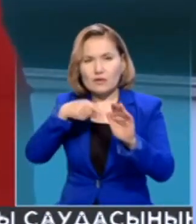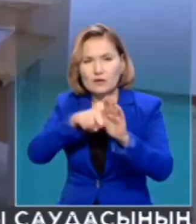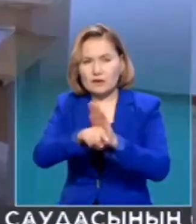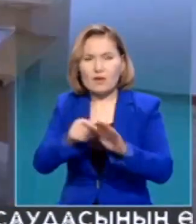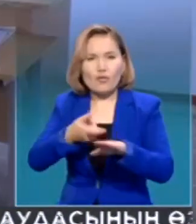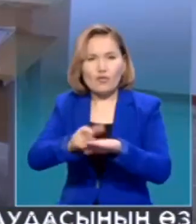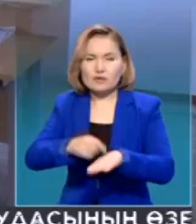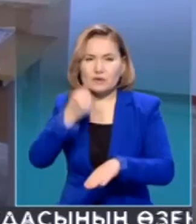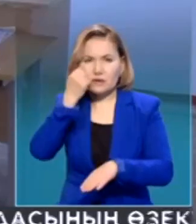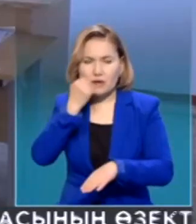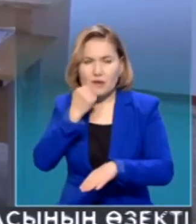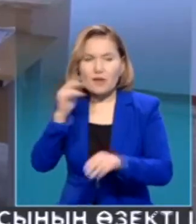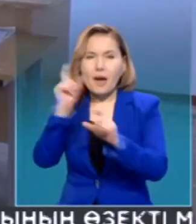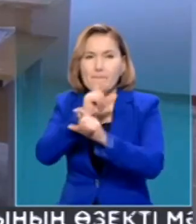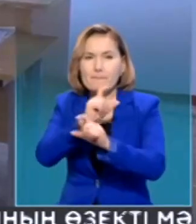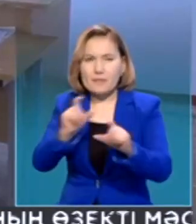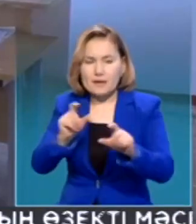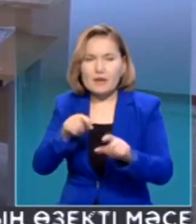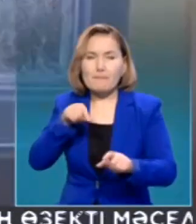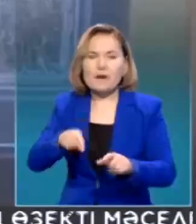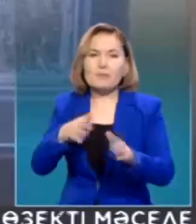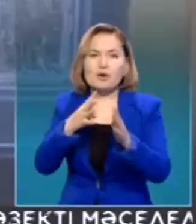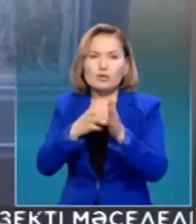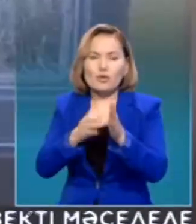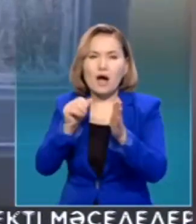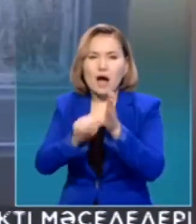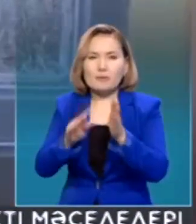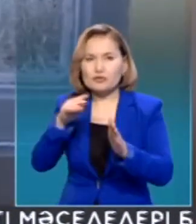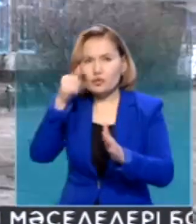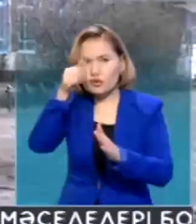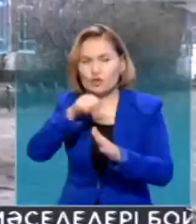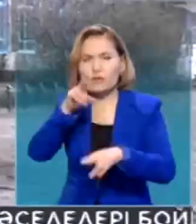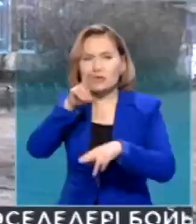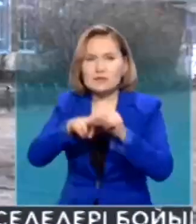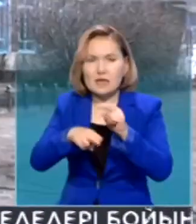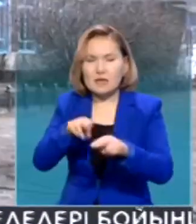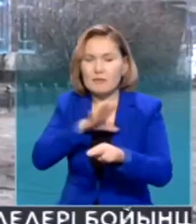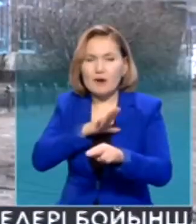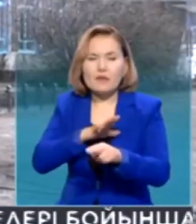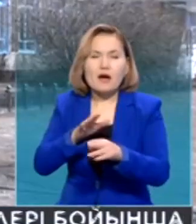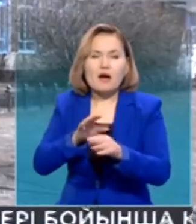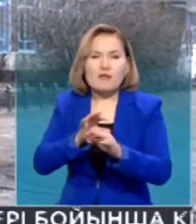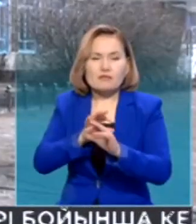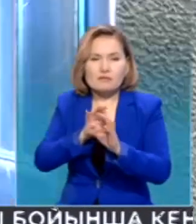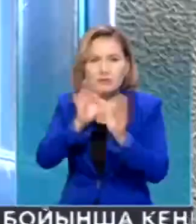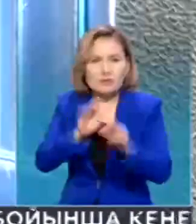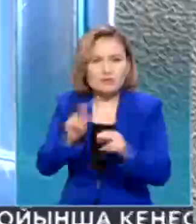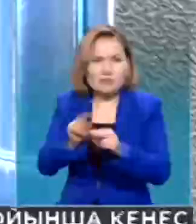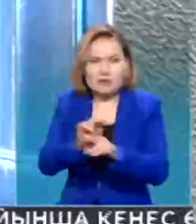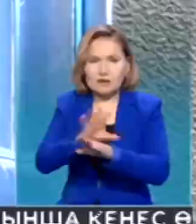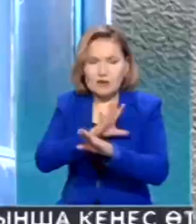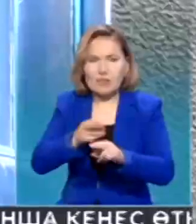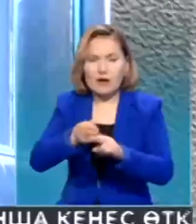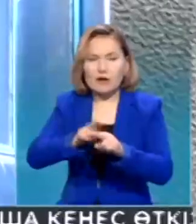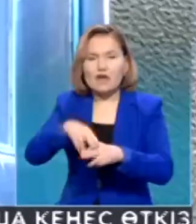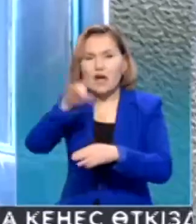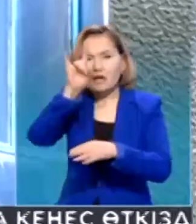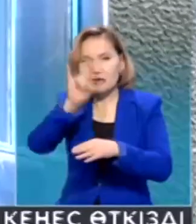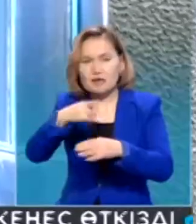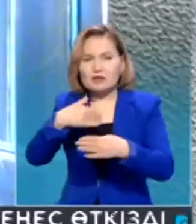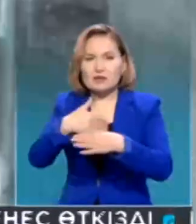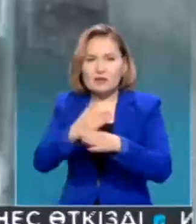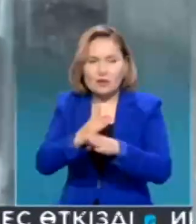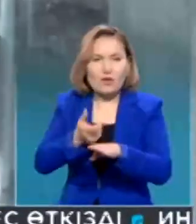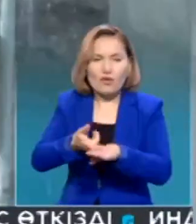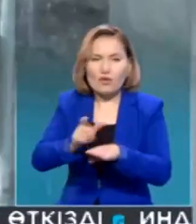тәйнектерге. Мектеп 1964 жылы салыныпты. Содан бері күрделі жөнделмеген. Қабырғалары қопсып тұр, терезе ашылмайды, себебі құлауы